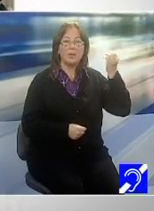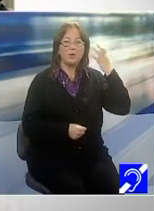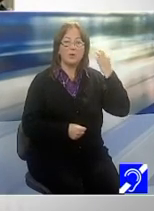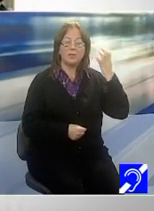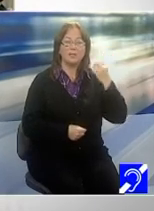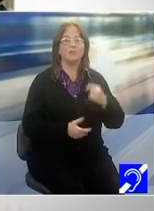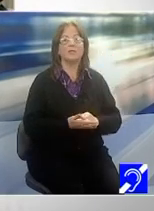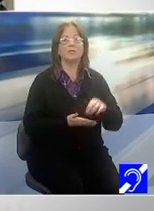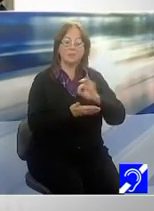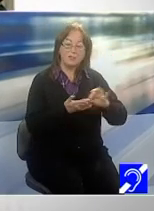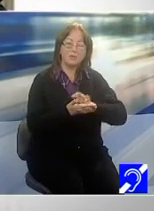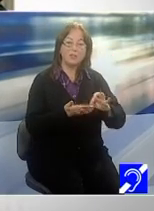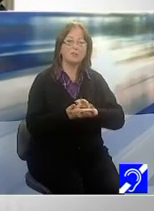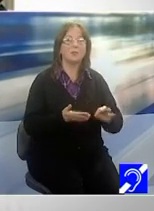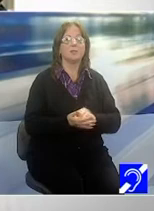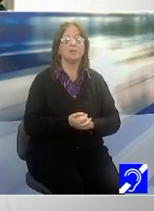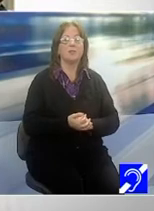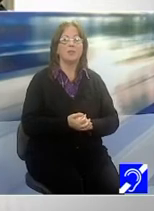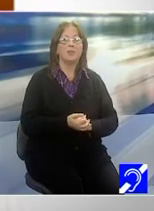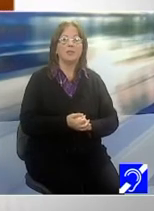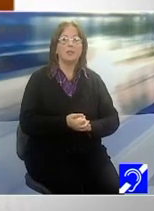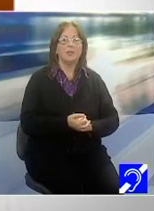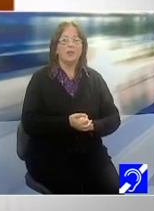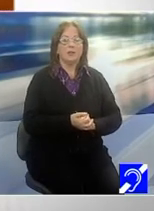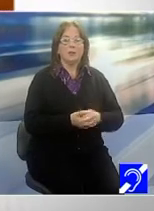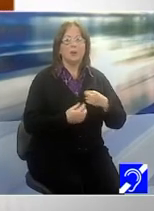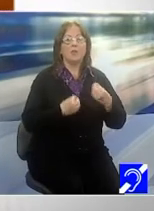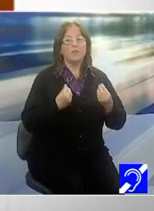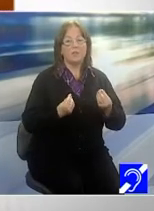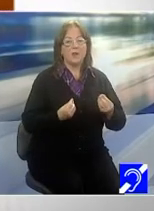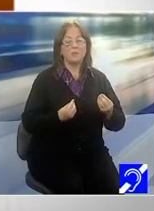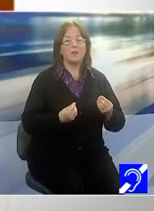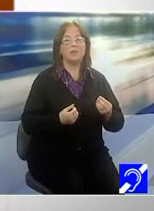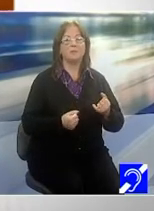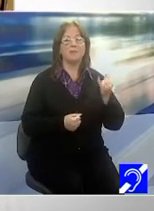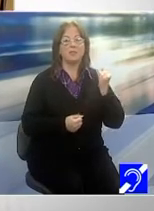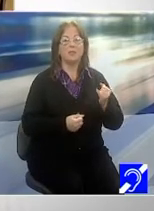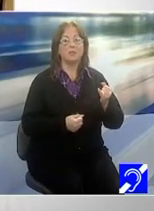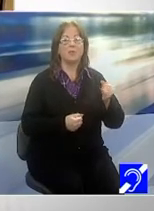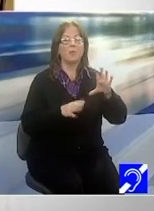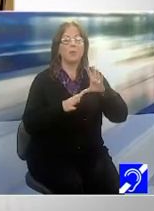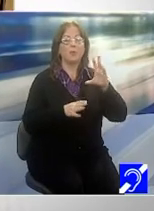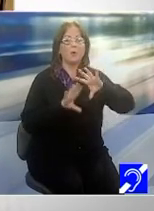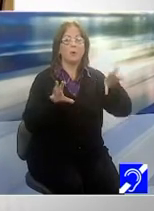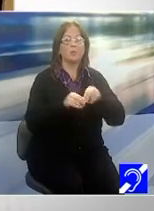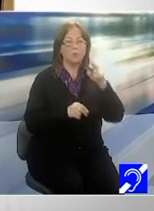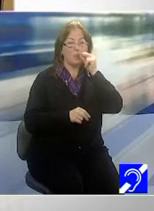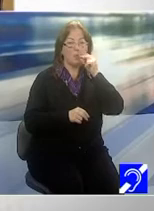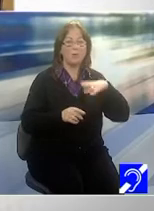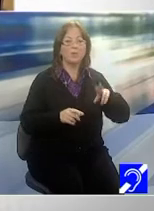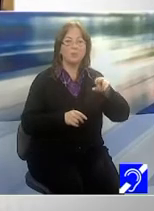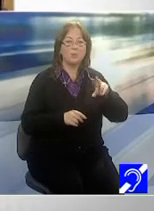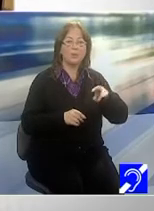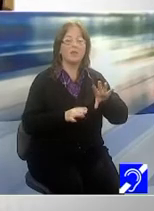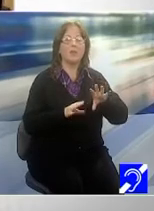în cursele electorale. Sarcina noastră va fi să ne asigurăm că toți românii pot vota, indiferent unde se află, în interiorul sau